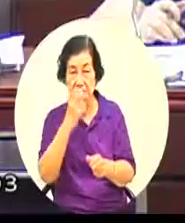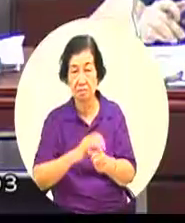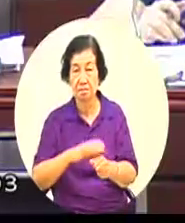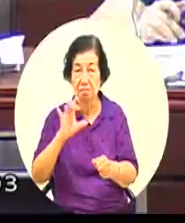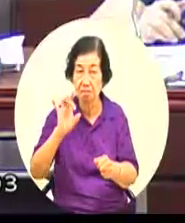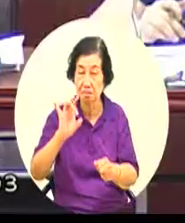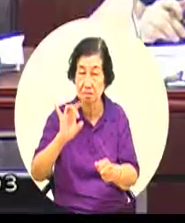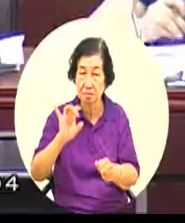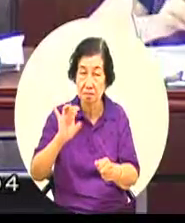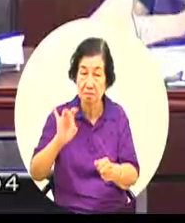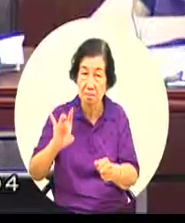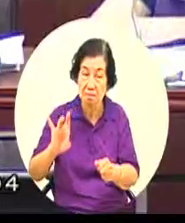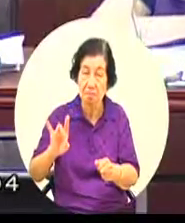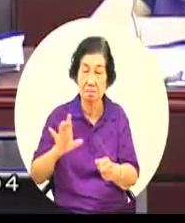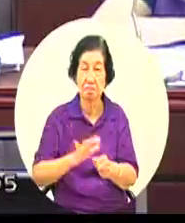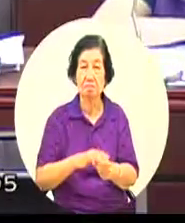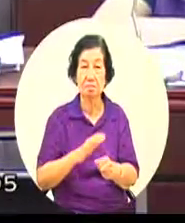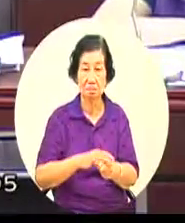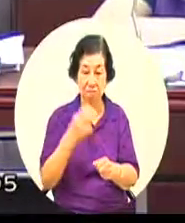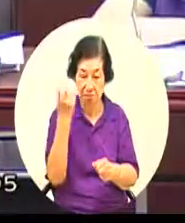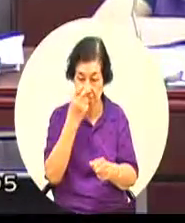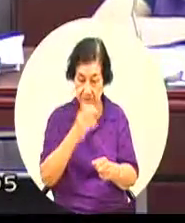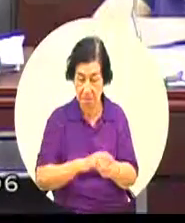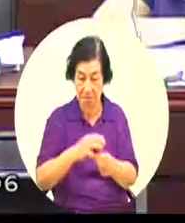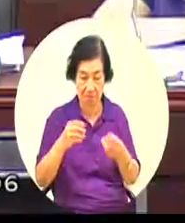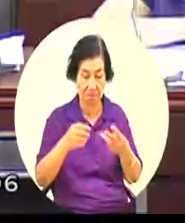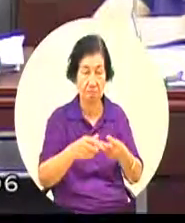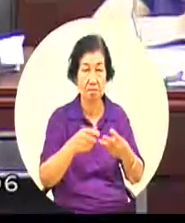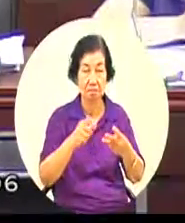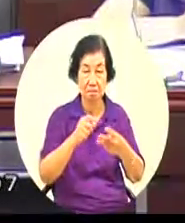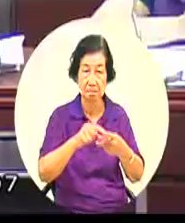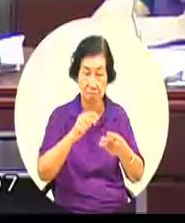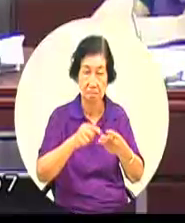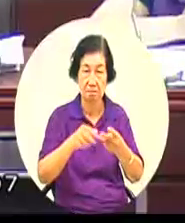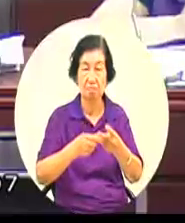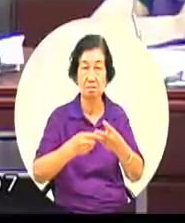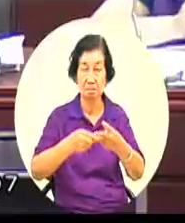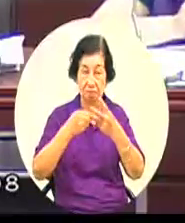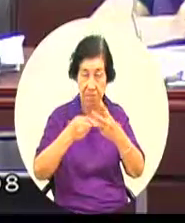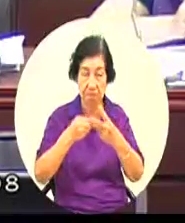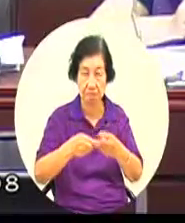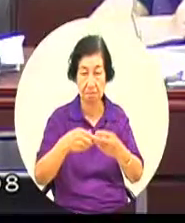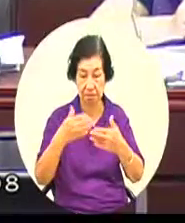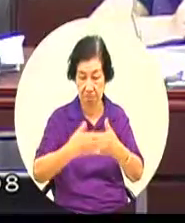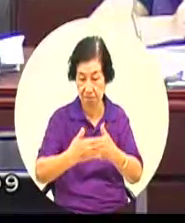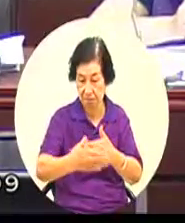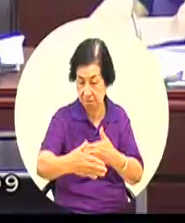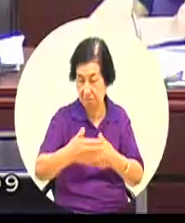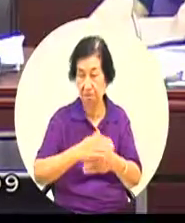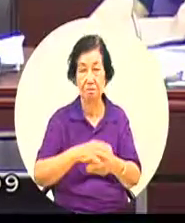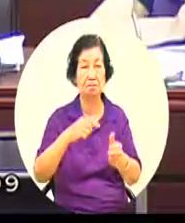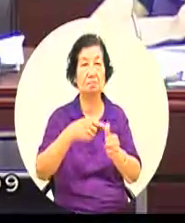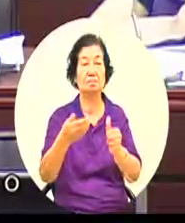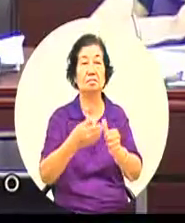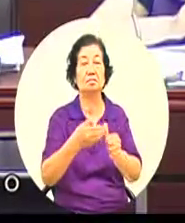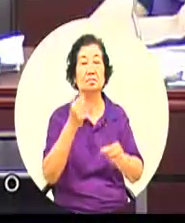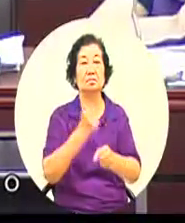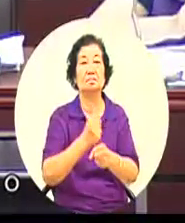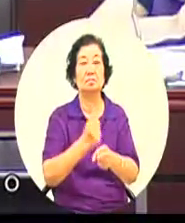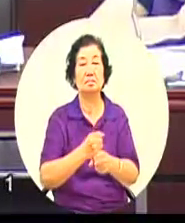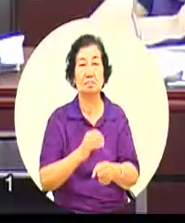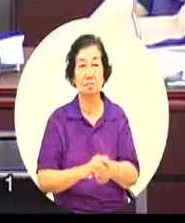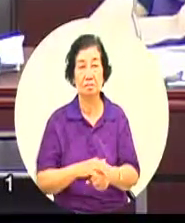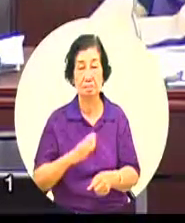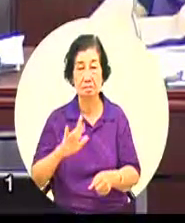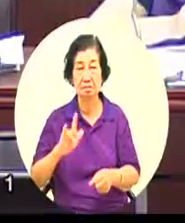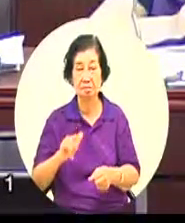毒品的这个习惯，就要第三阶段是辅导。教育局处理的是这个三个阶段，但是你刚刚提到老师是不是能够多做一